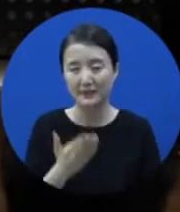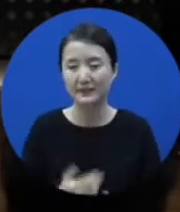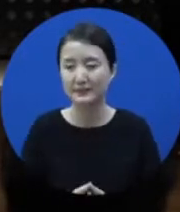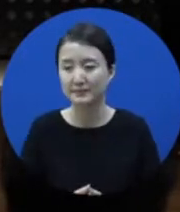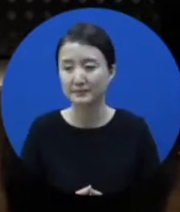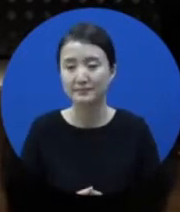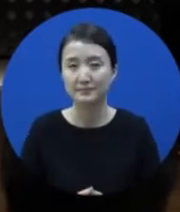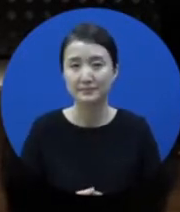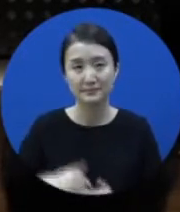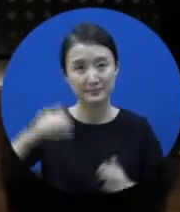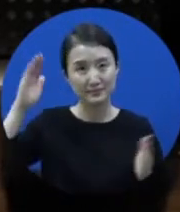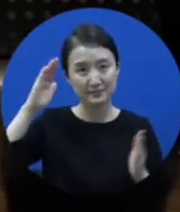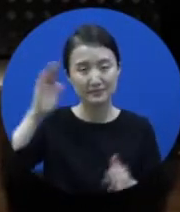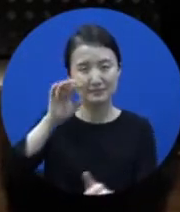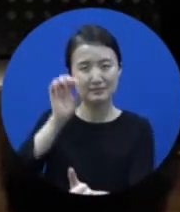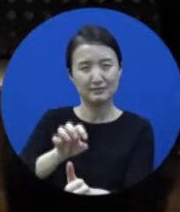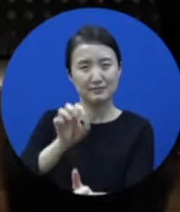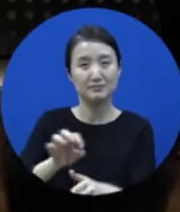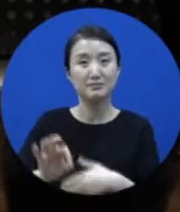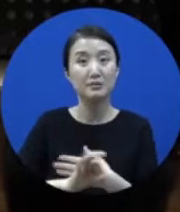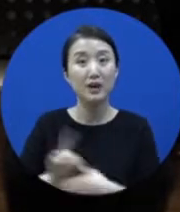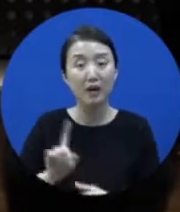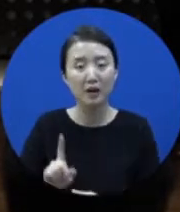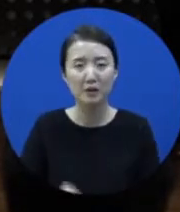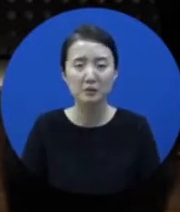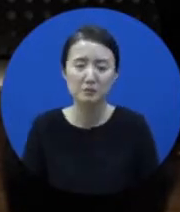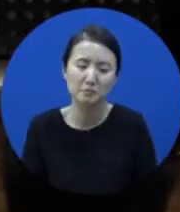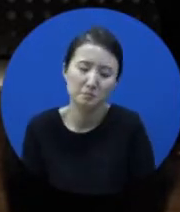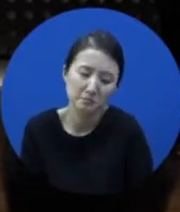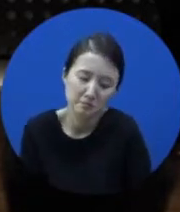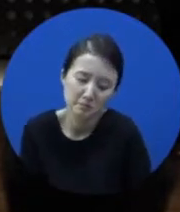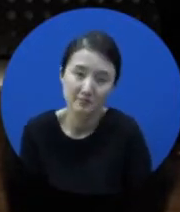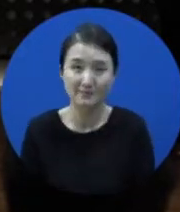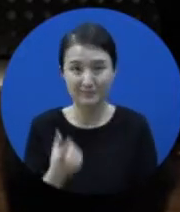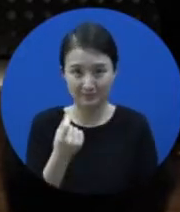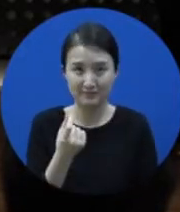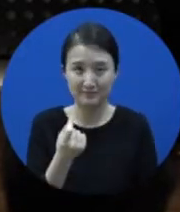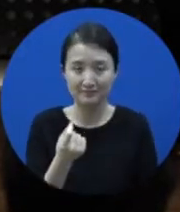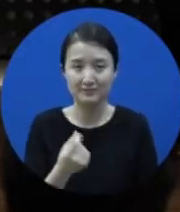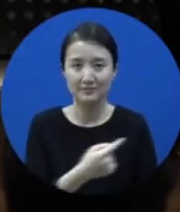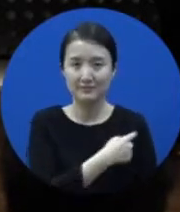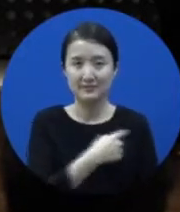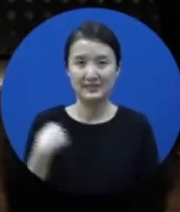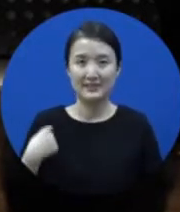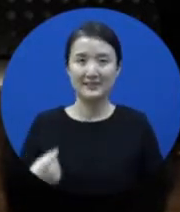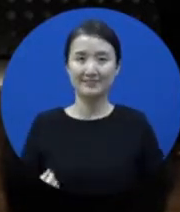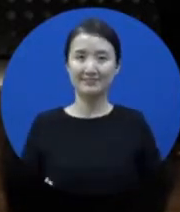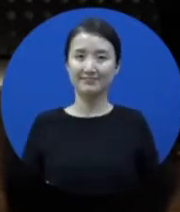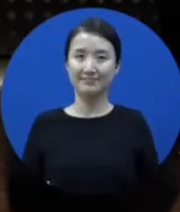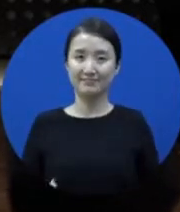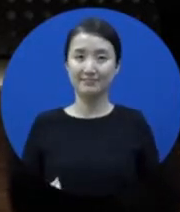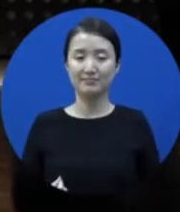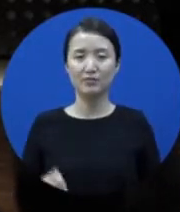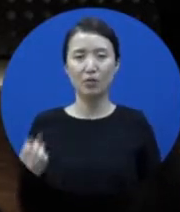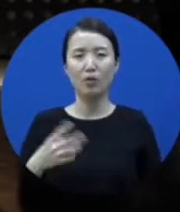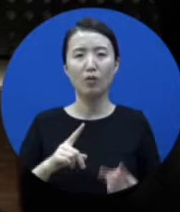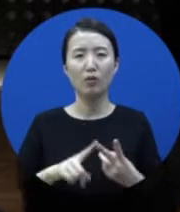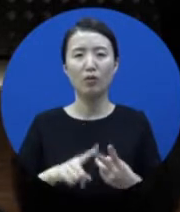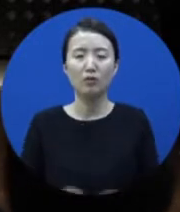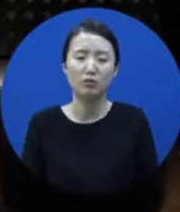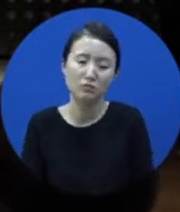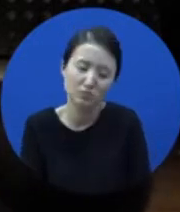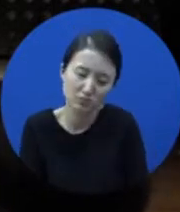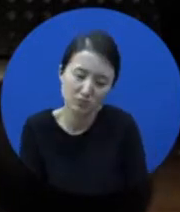어깨가 쭈그러들어요. 어깨를 당당하게 편 사람과 어깨를 쭈그린 사람은 굉장히 차이가